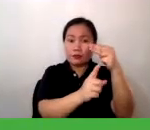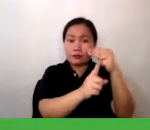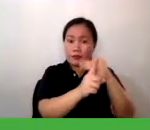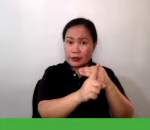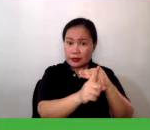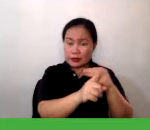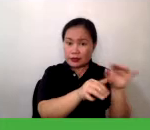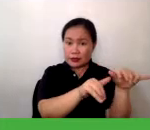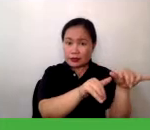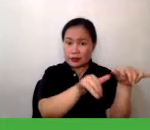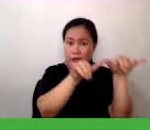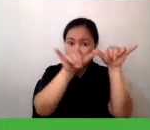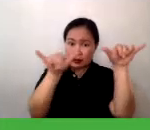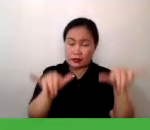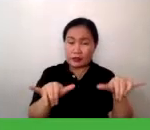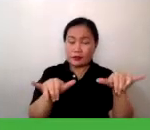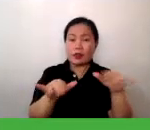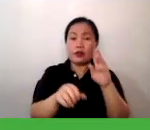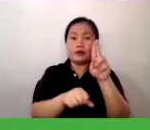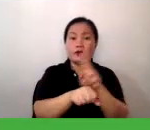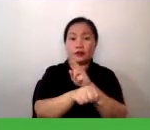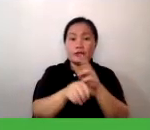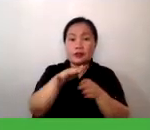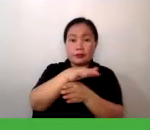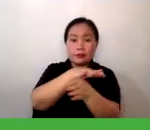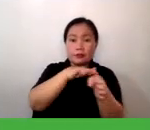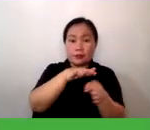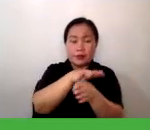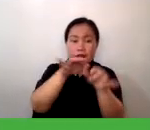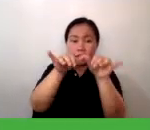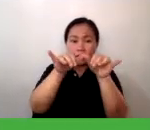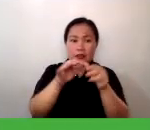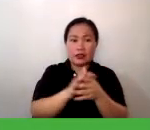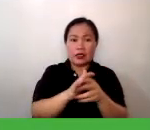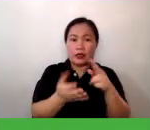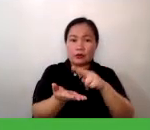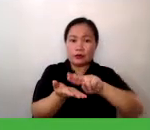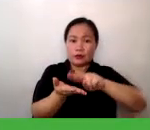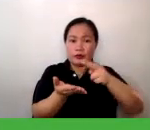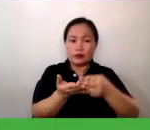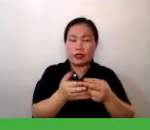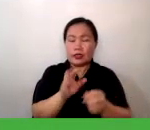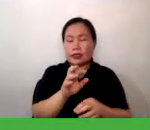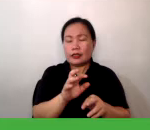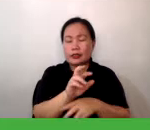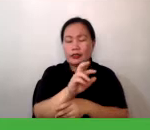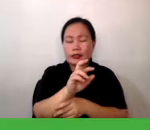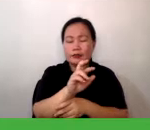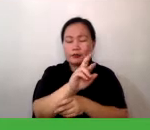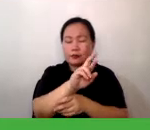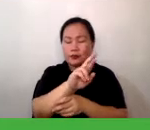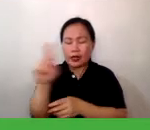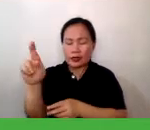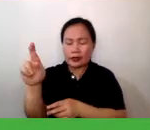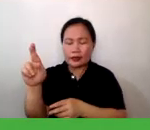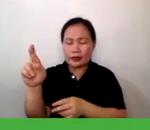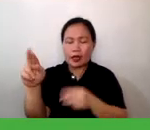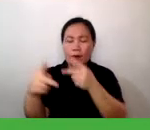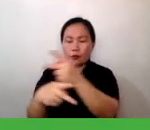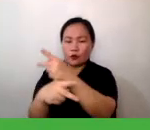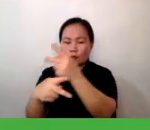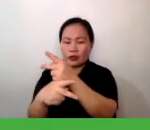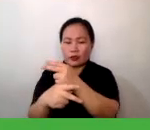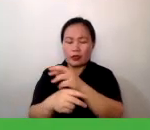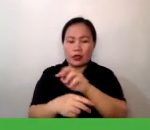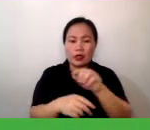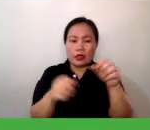system using the basic unit. So, tandaan po kapag pakanan from bigger to smaller unit, multiply po.